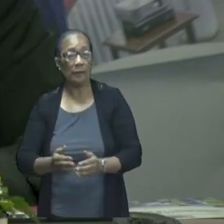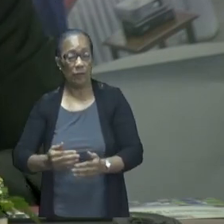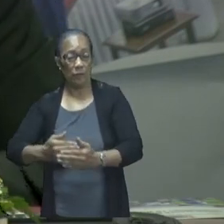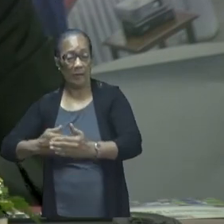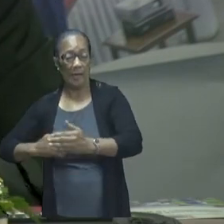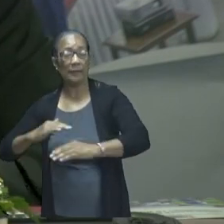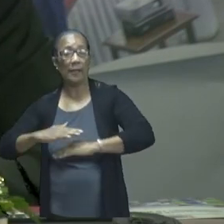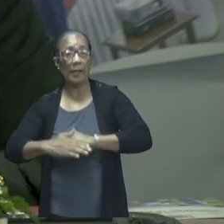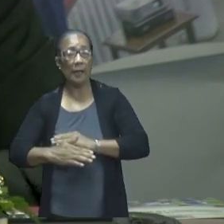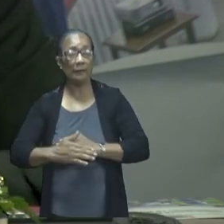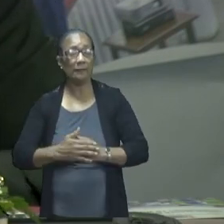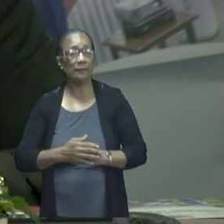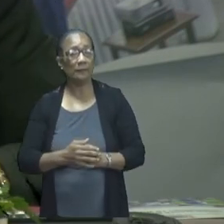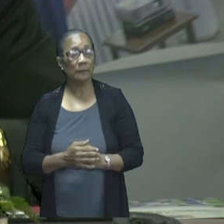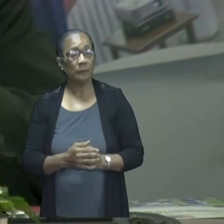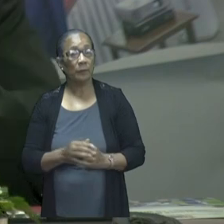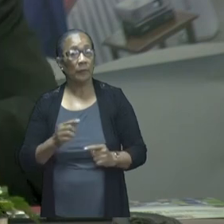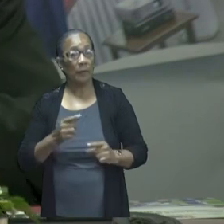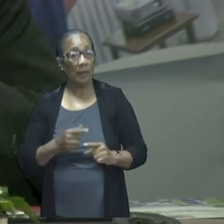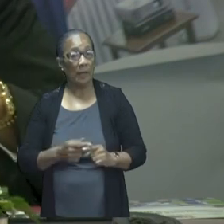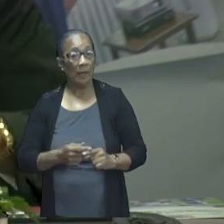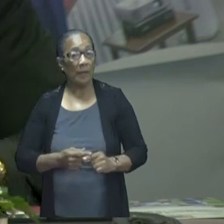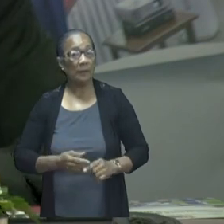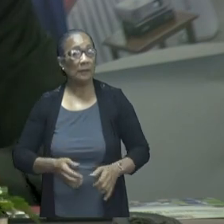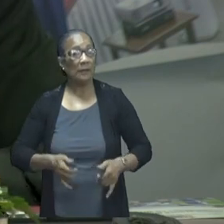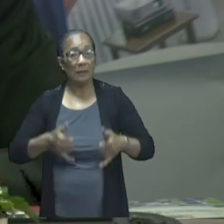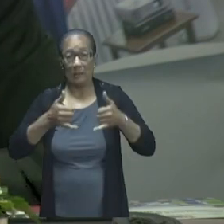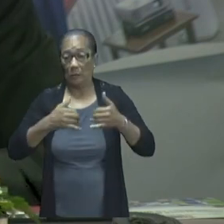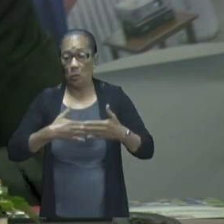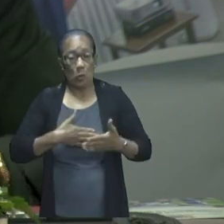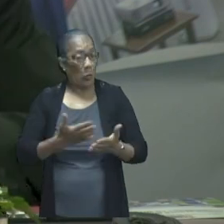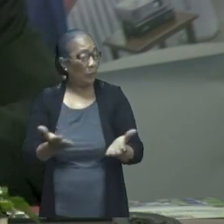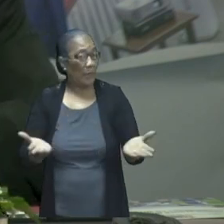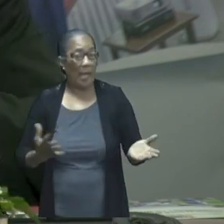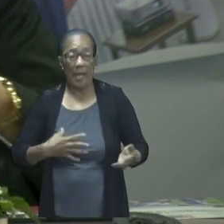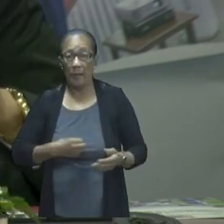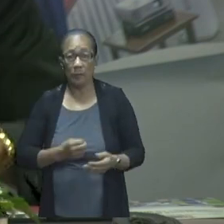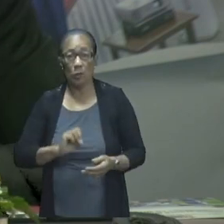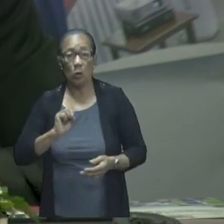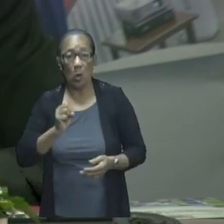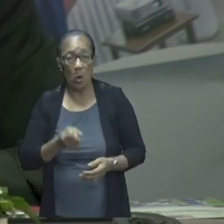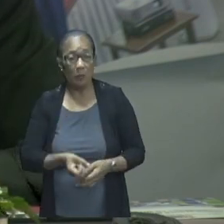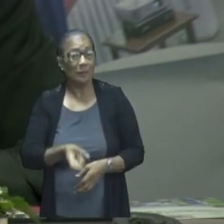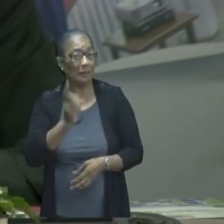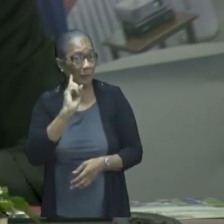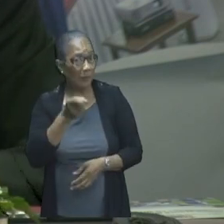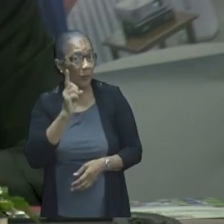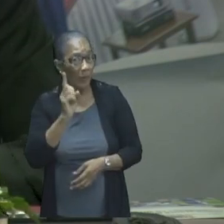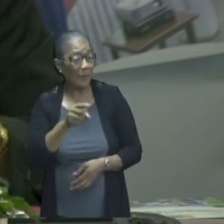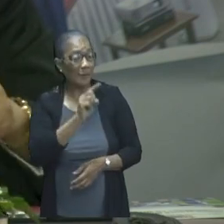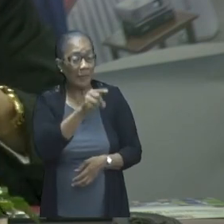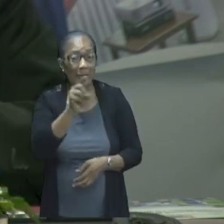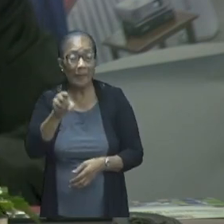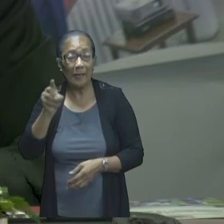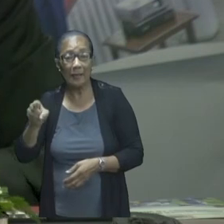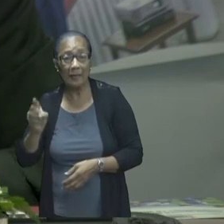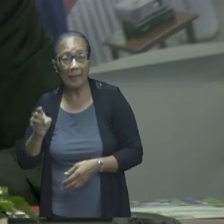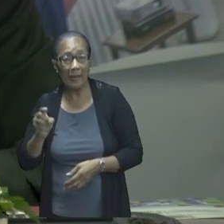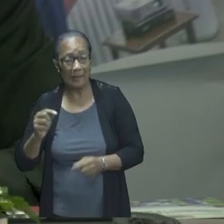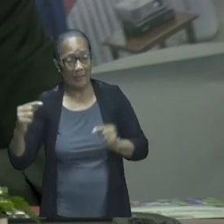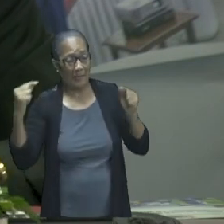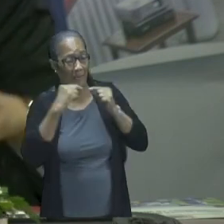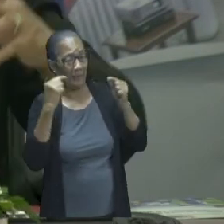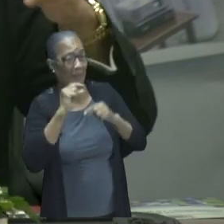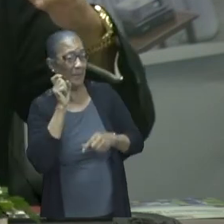voren en daar zijn hiervoor geen ruimte om vinger te wijzen naar elkaar kritieke liever op elkaar